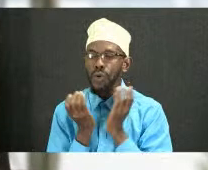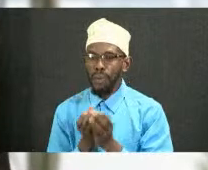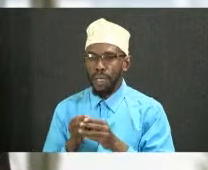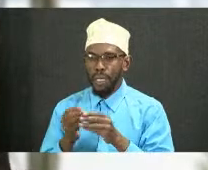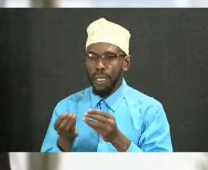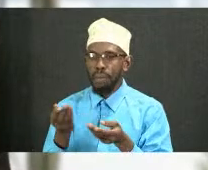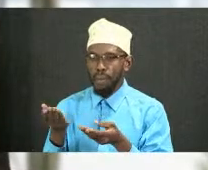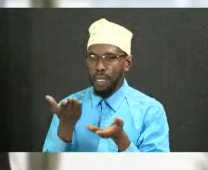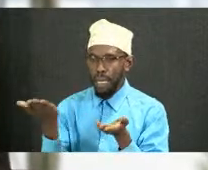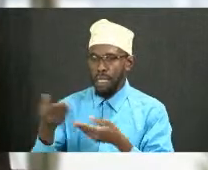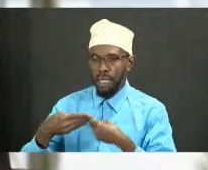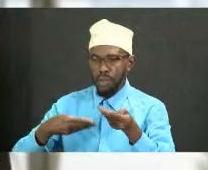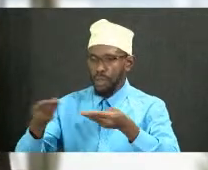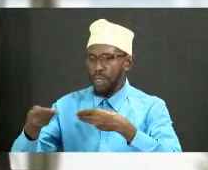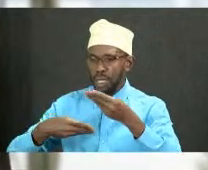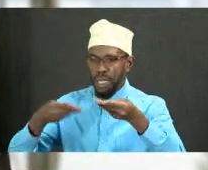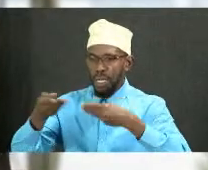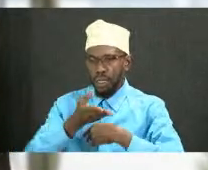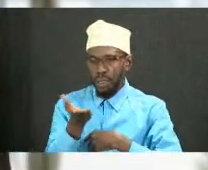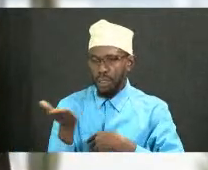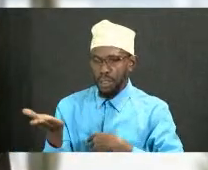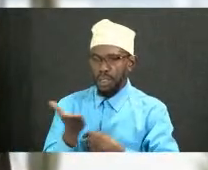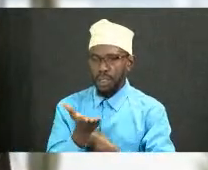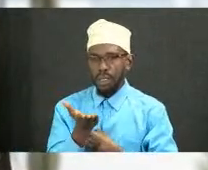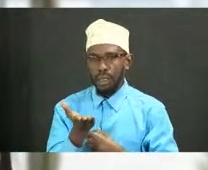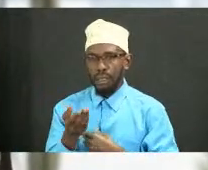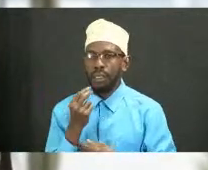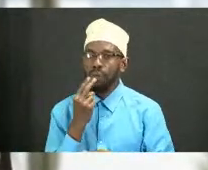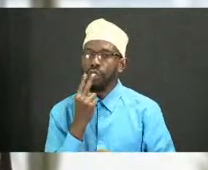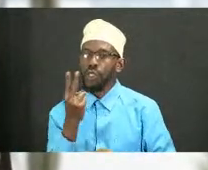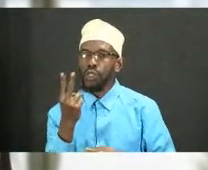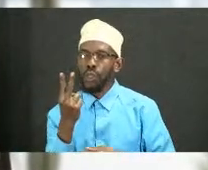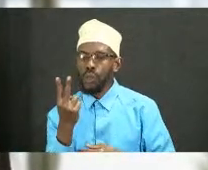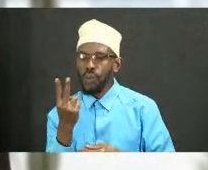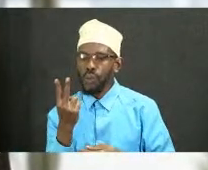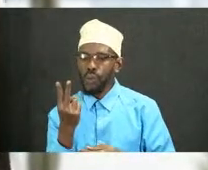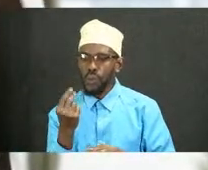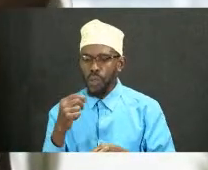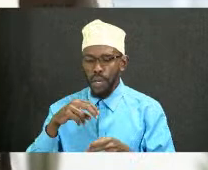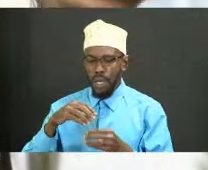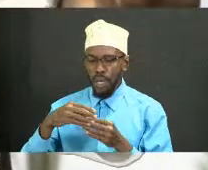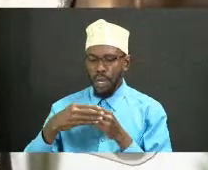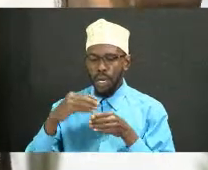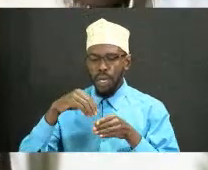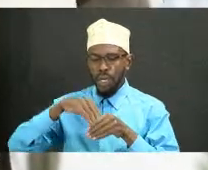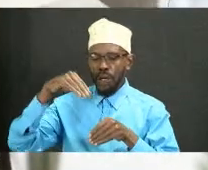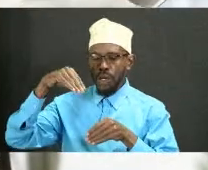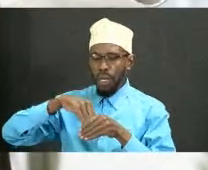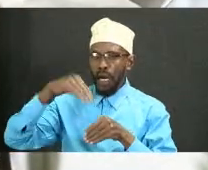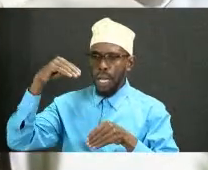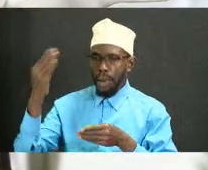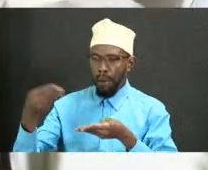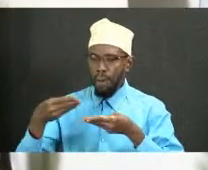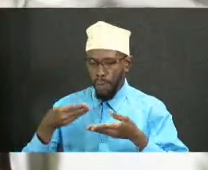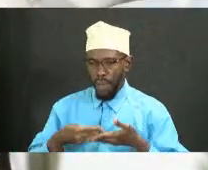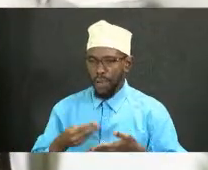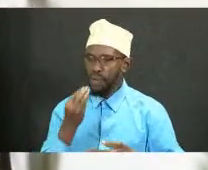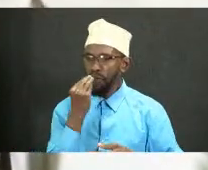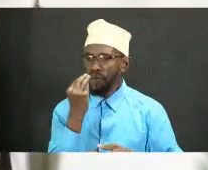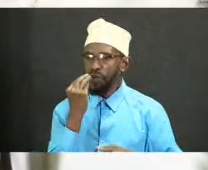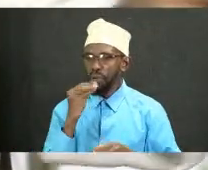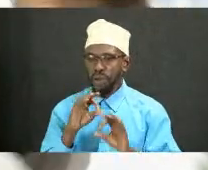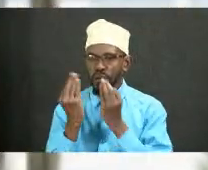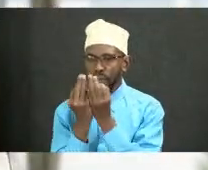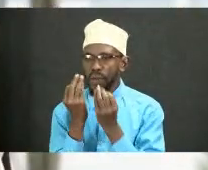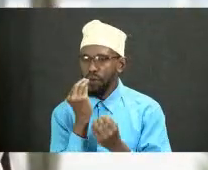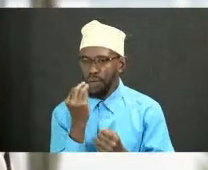wasallam akaweka mnada pale pale akaviuza, kisha akapata kama dirham mbili. Akamwambia dirham hii moja nenda nunua chakula